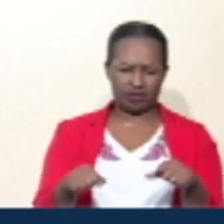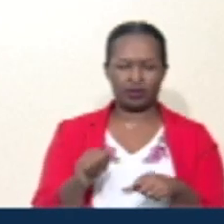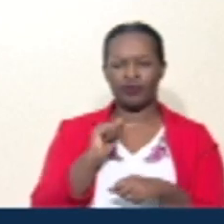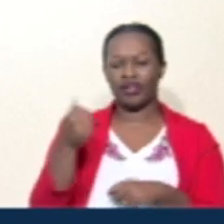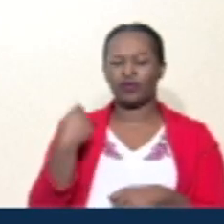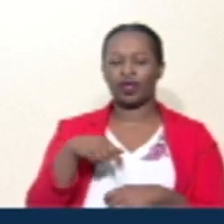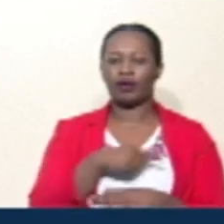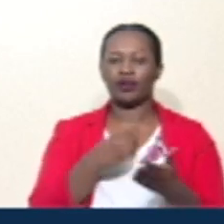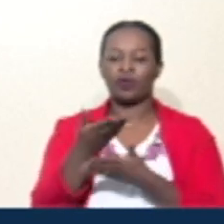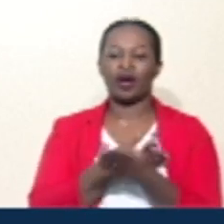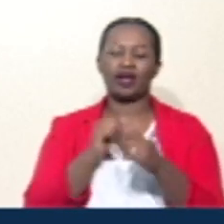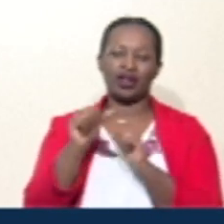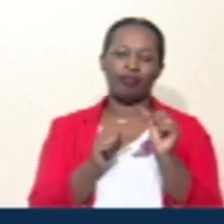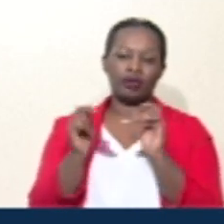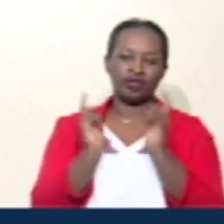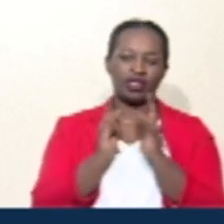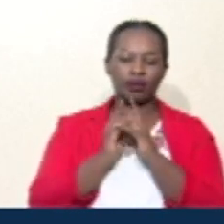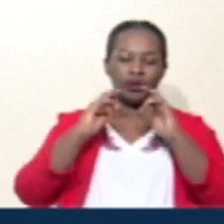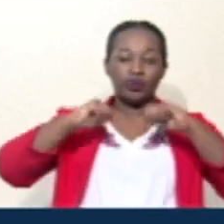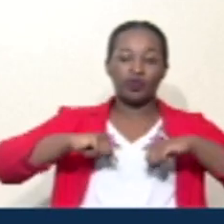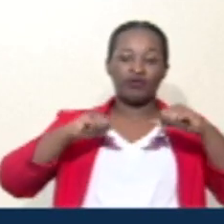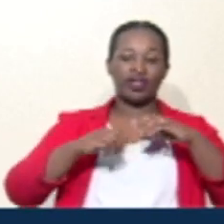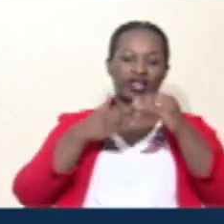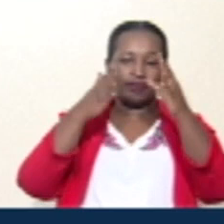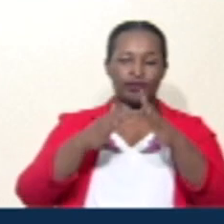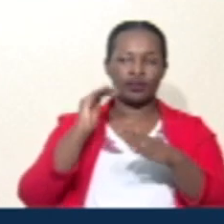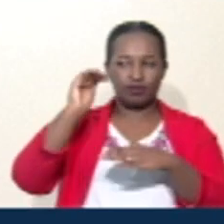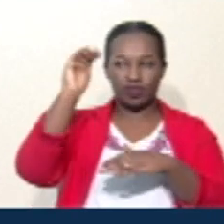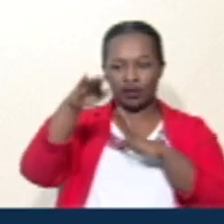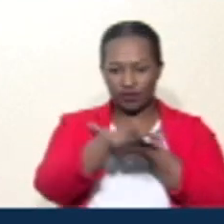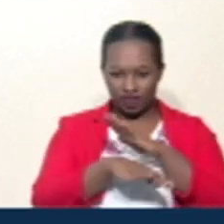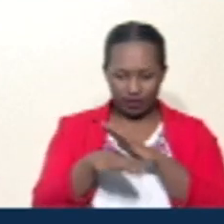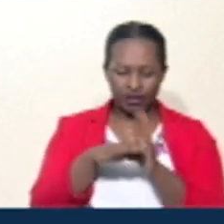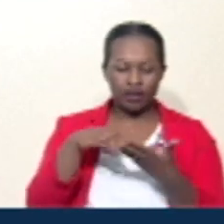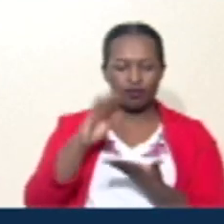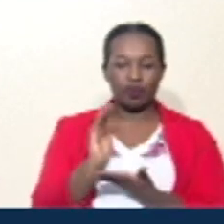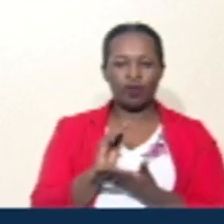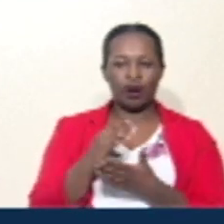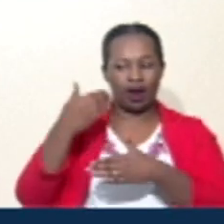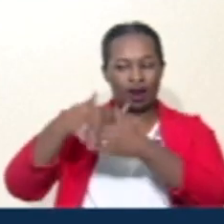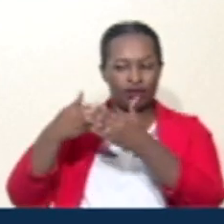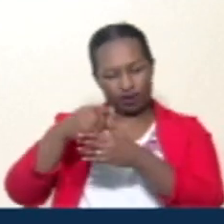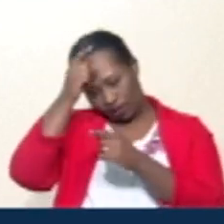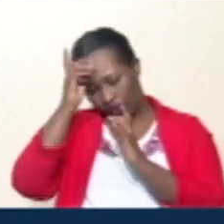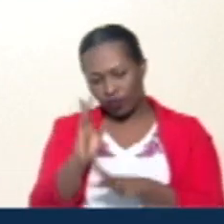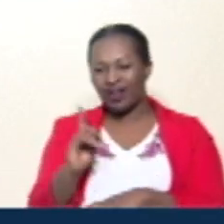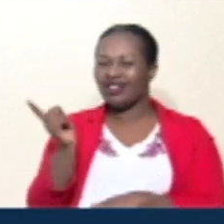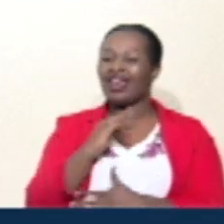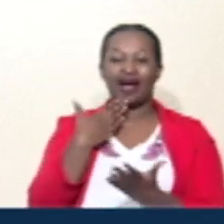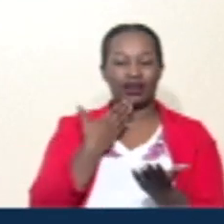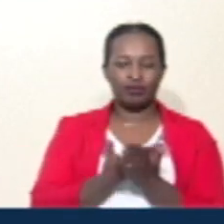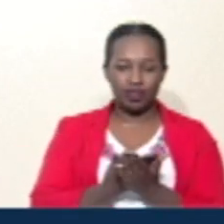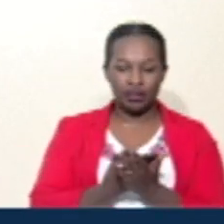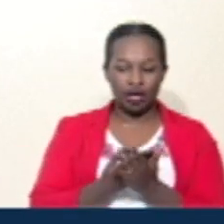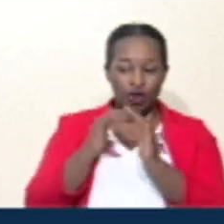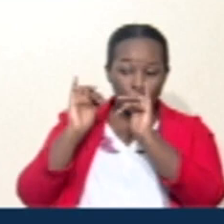Ikindi twaganiye ku bijyanye n'inama, twumvikanye n'abayobozi b'inzego z'ibanze cyane cyane abegera abaturage ko badakwiriye